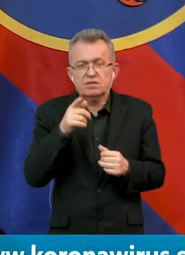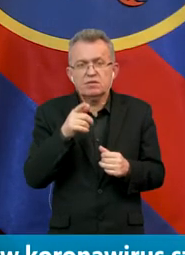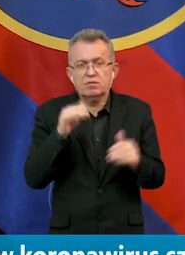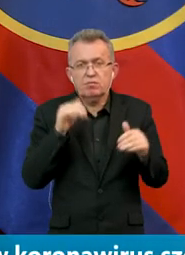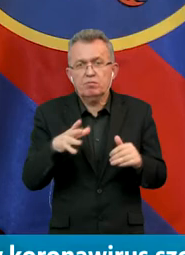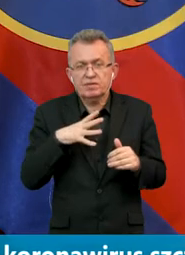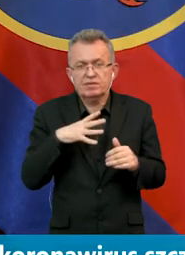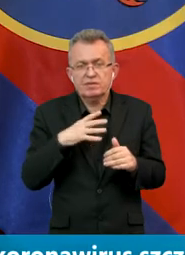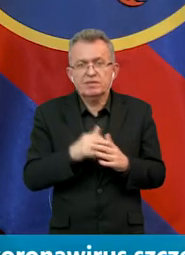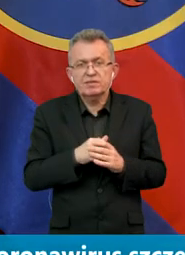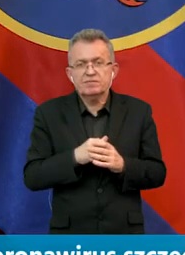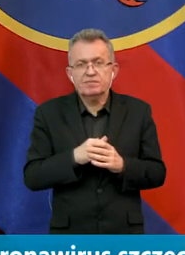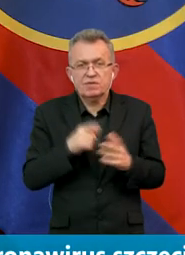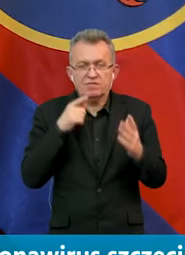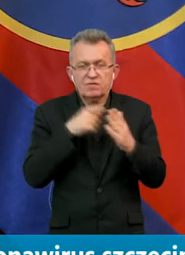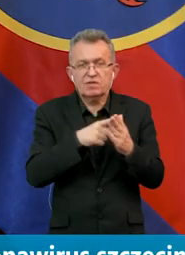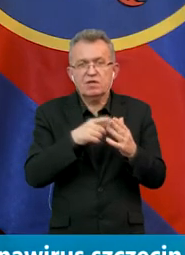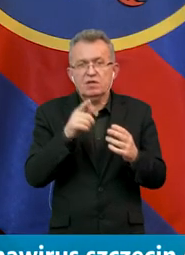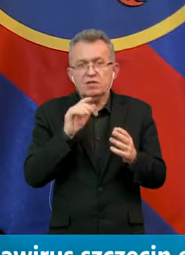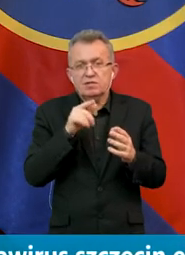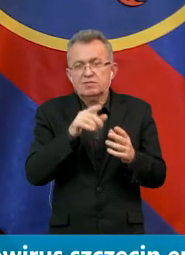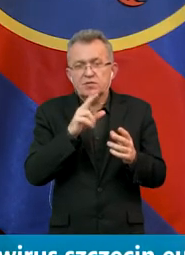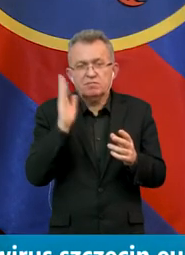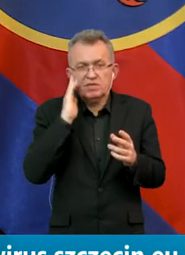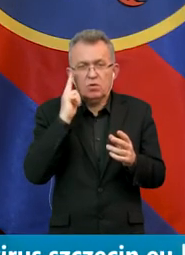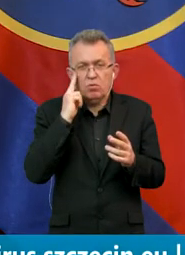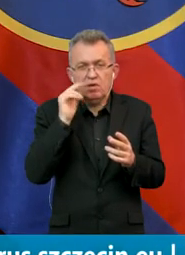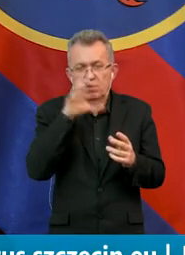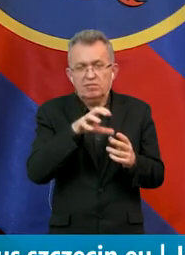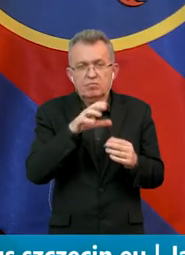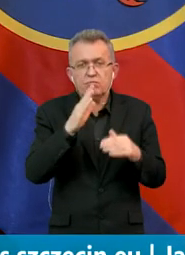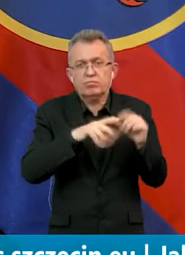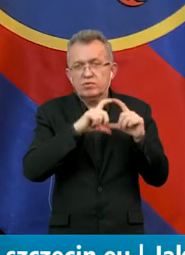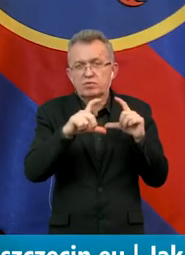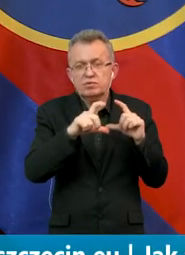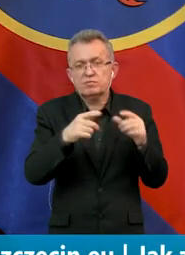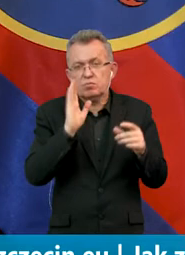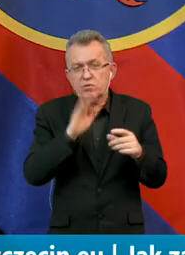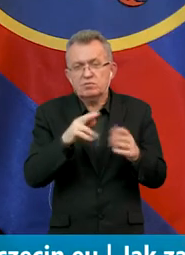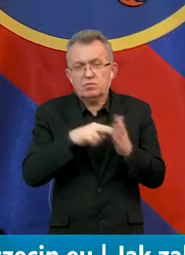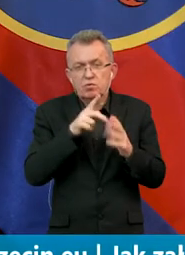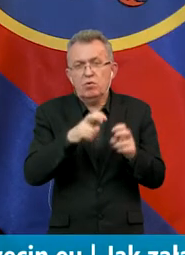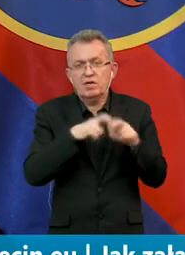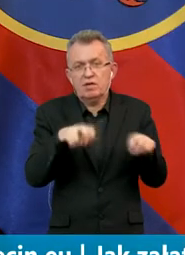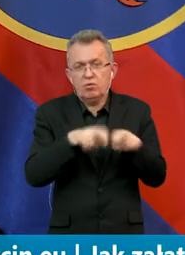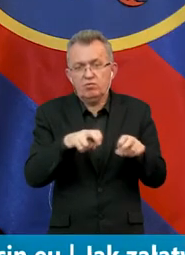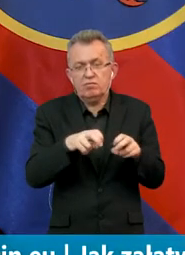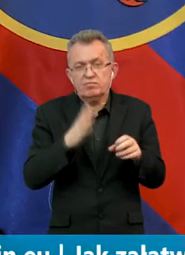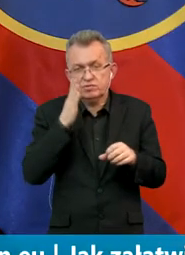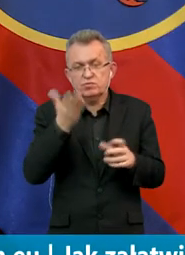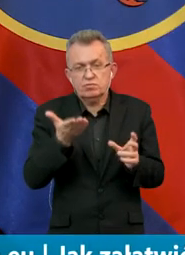być docelowo w zasobie komunalnym. Po drugie, budynek może być przeznaczony do remontu kompleksowego